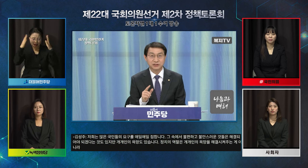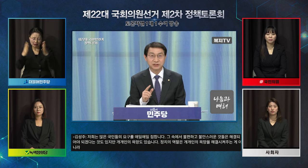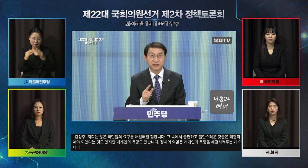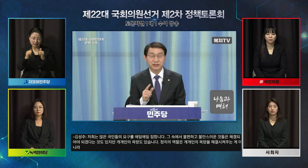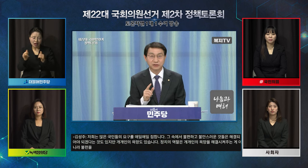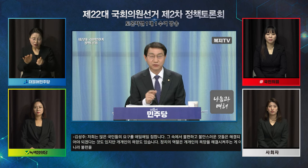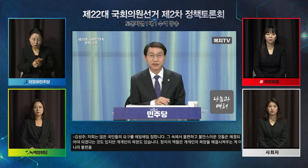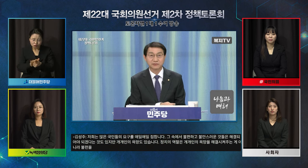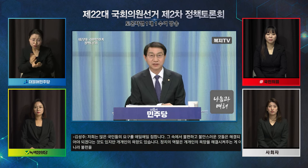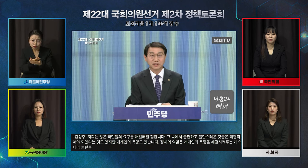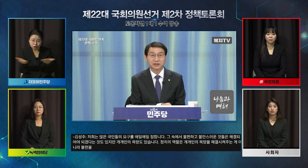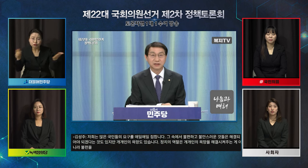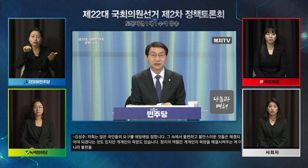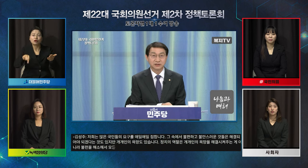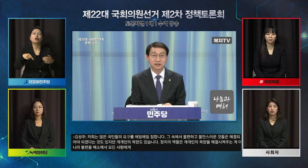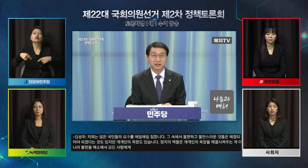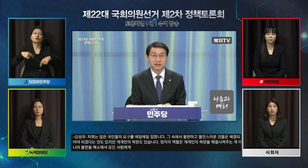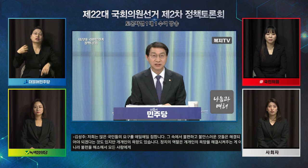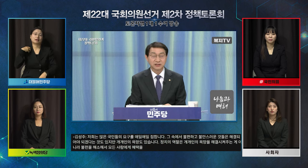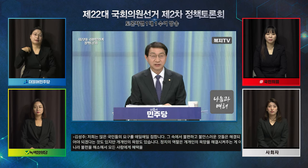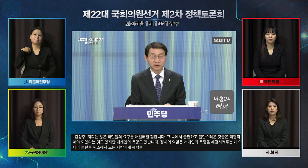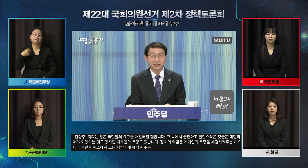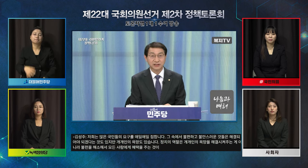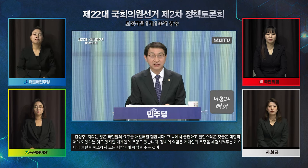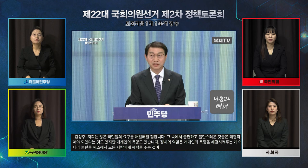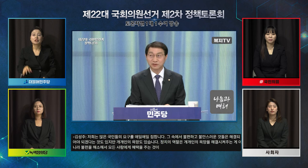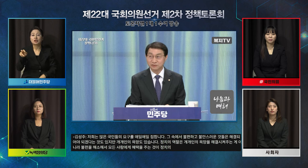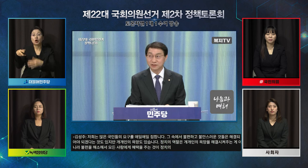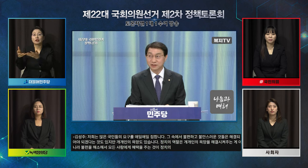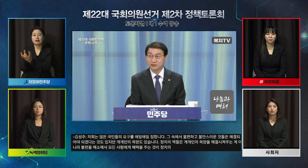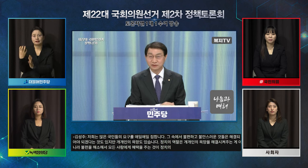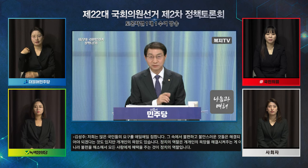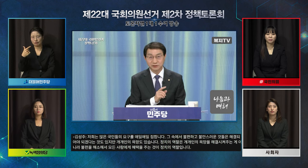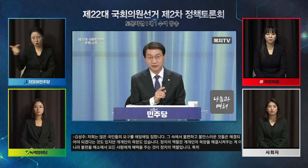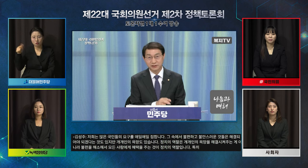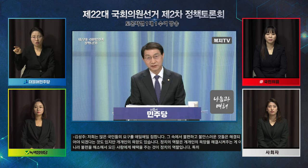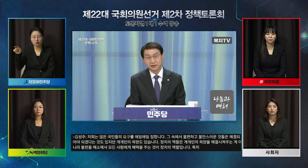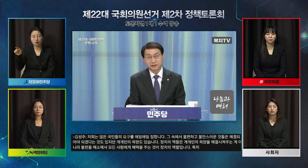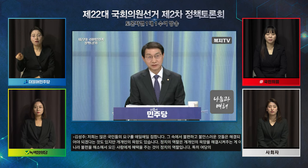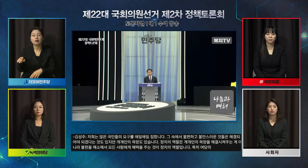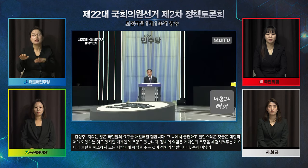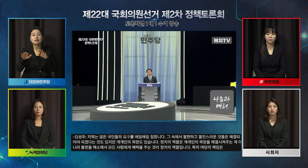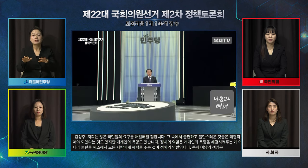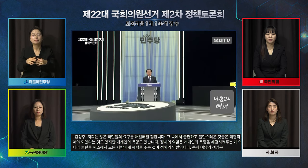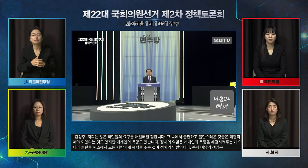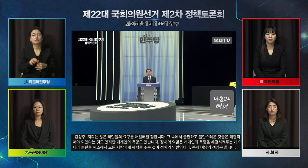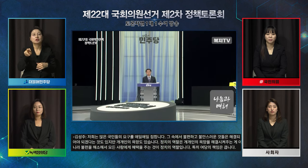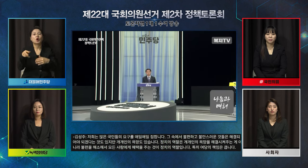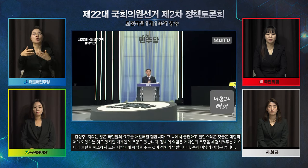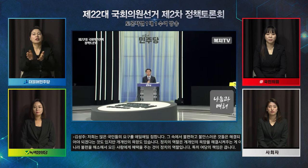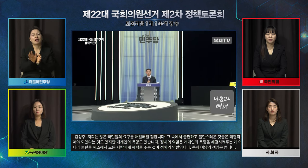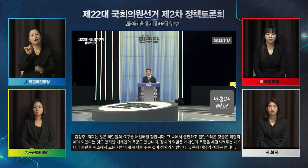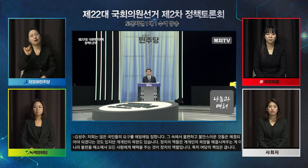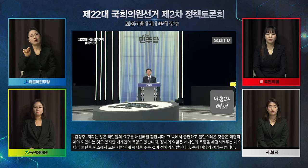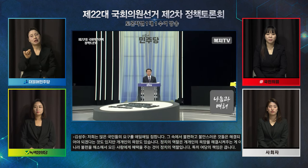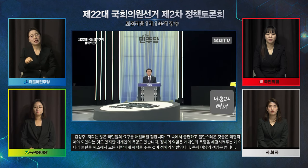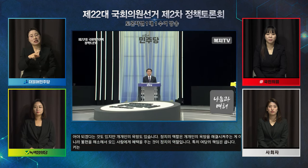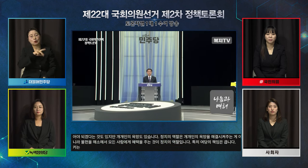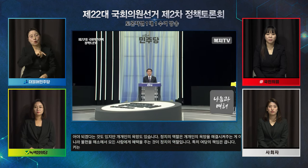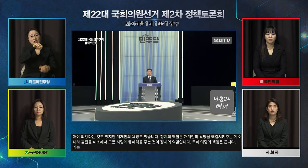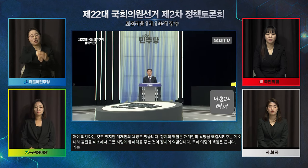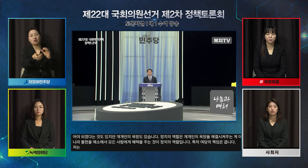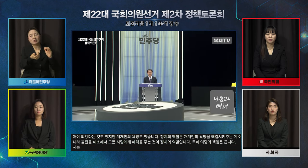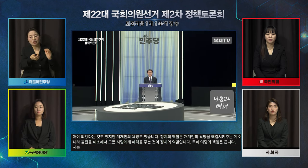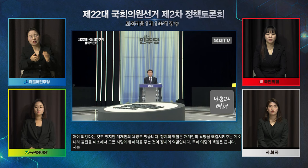정치의 역할입니다. 특히 여당의 책임은 큽니다. 저는 이번에 여당이 정말 총선용으로